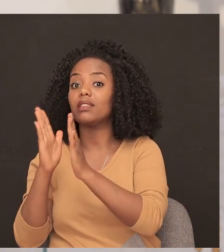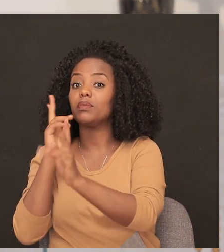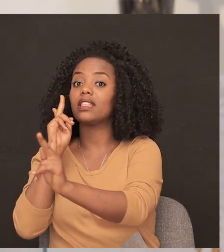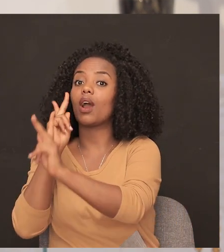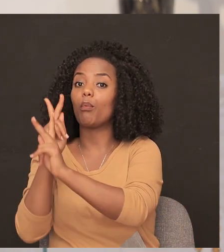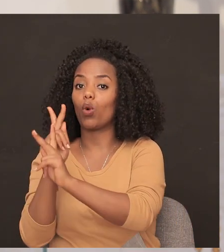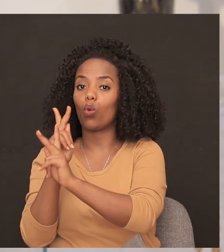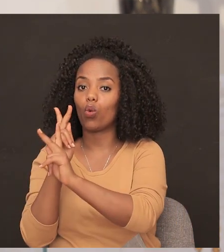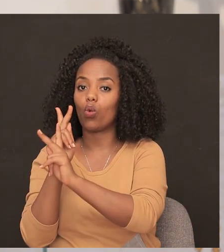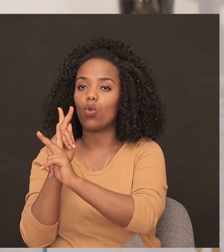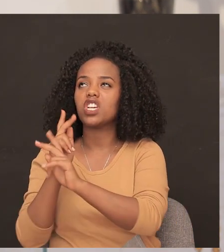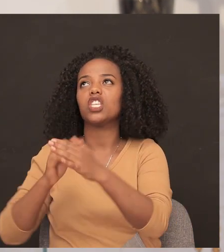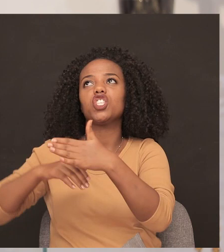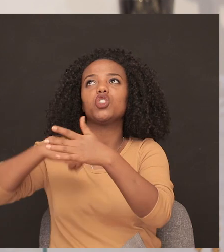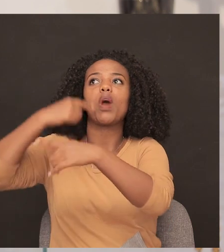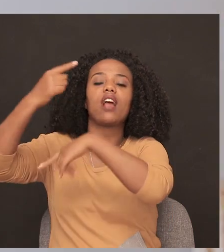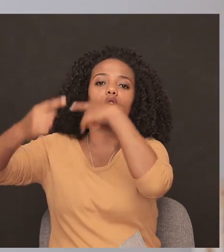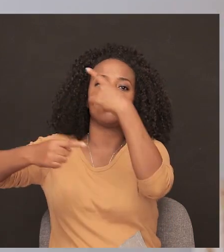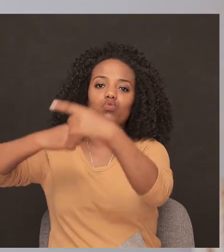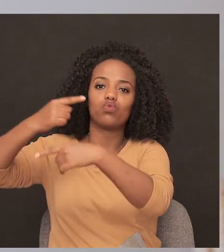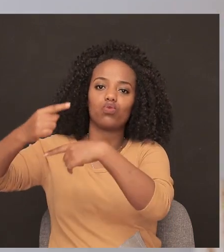የሚጠባበቁ ይወጣሉ።